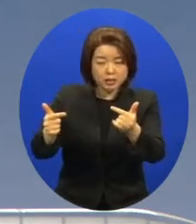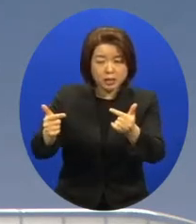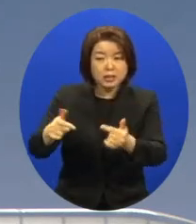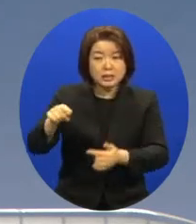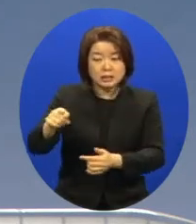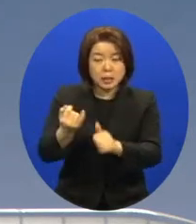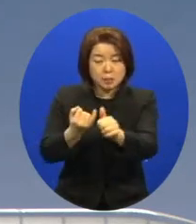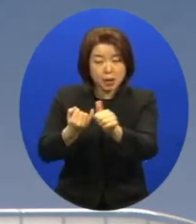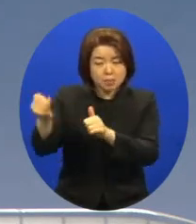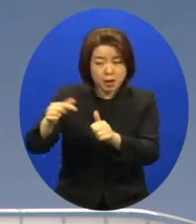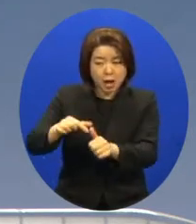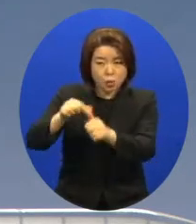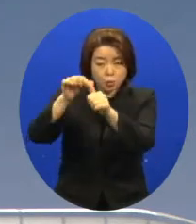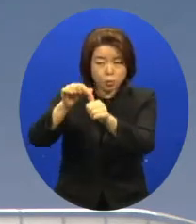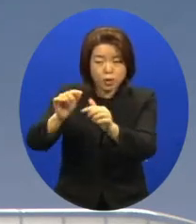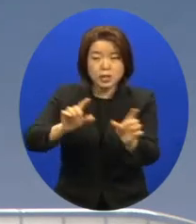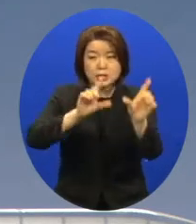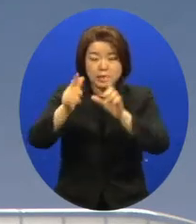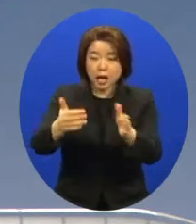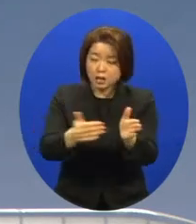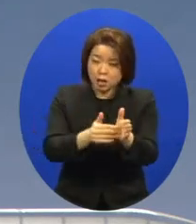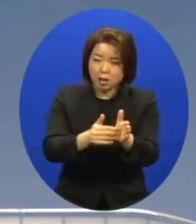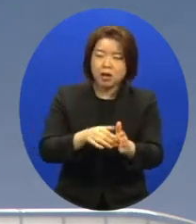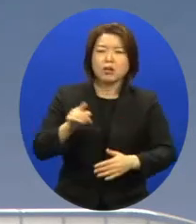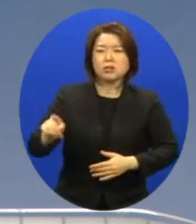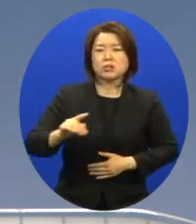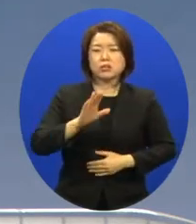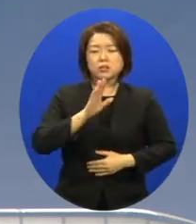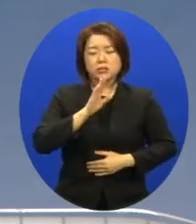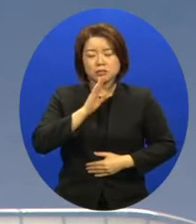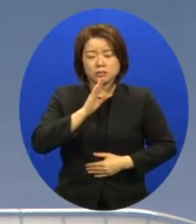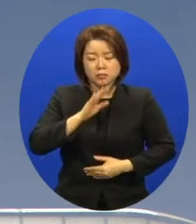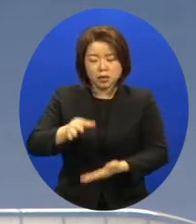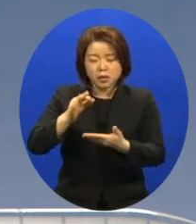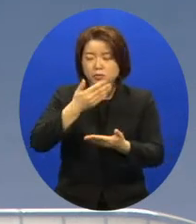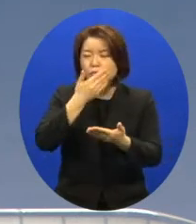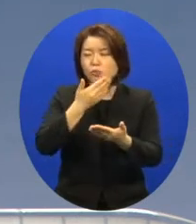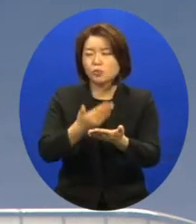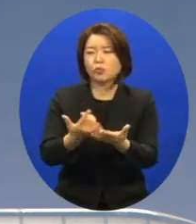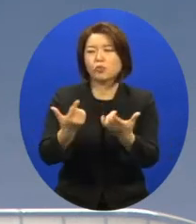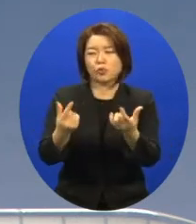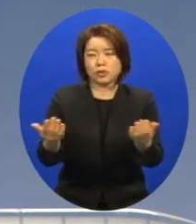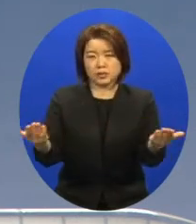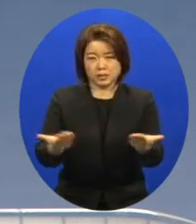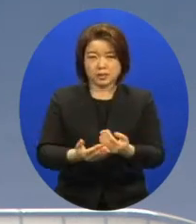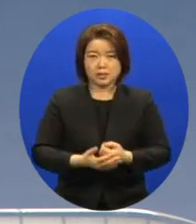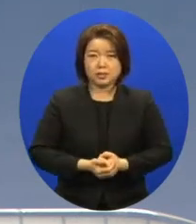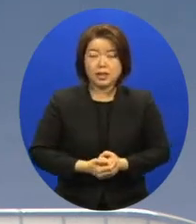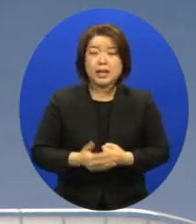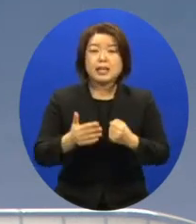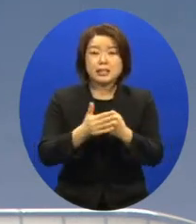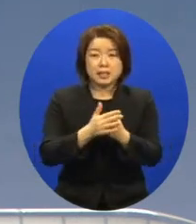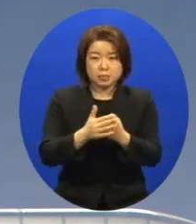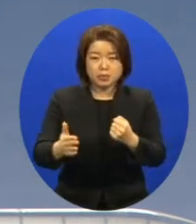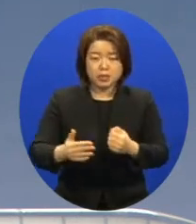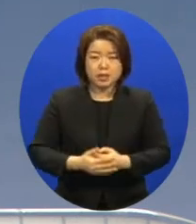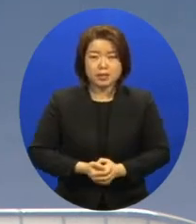삶이 끝났다 하더라도 그것은 참으로 가치가 있는 일입니다 그러니